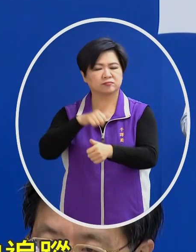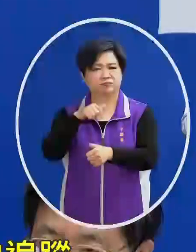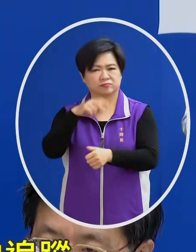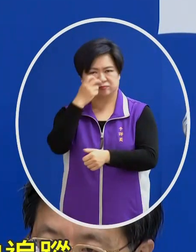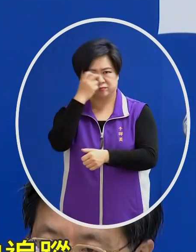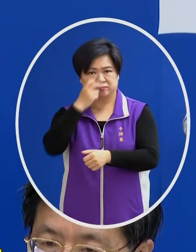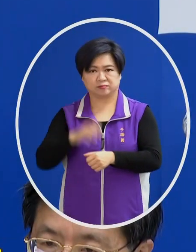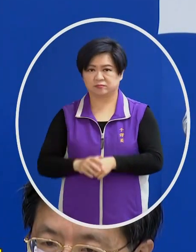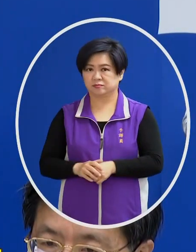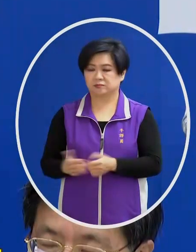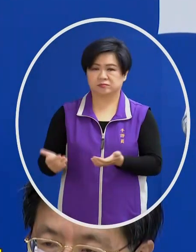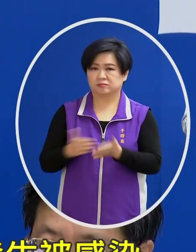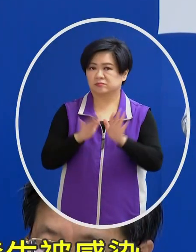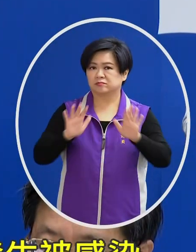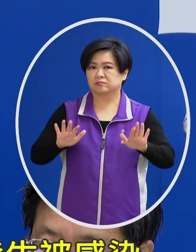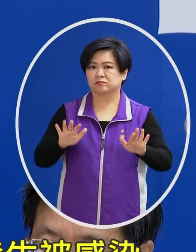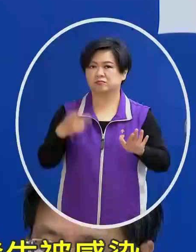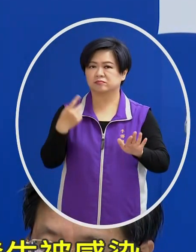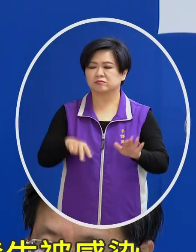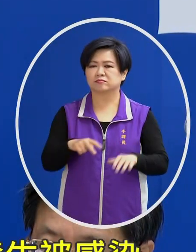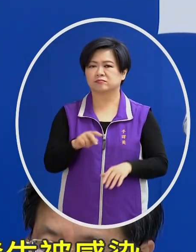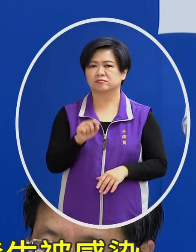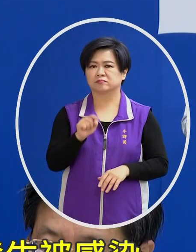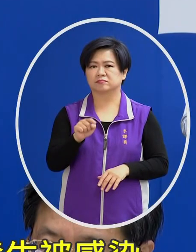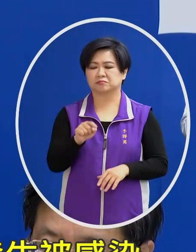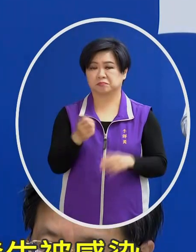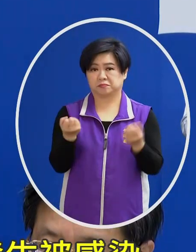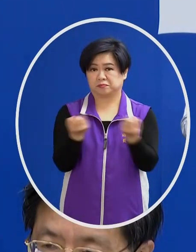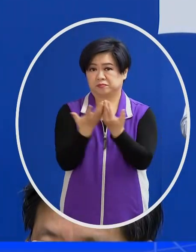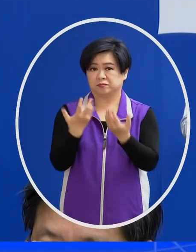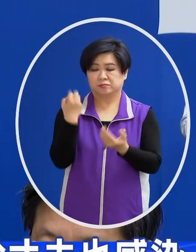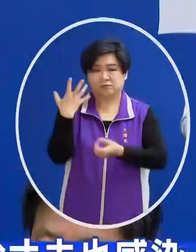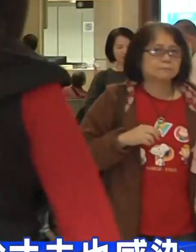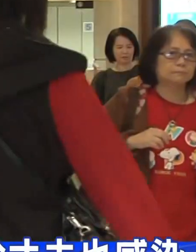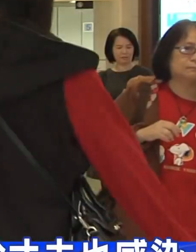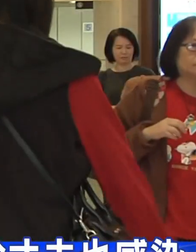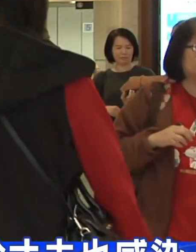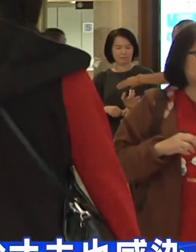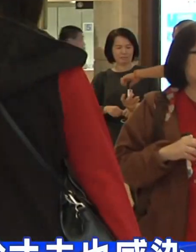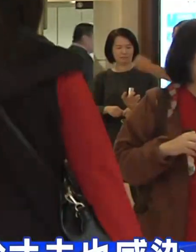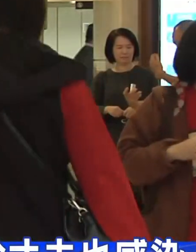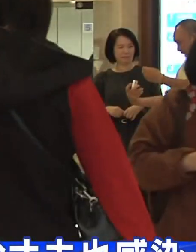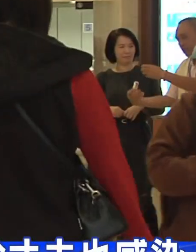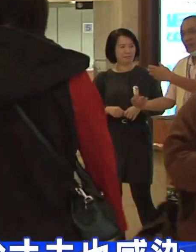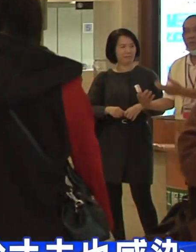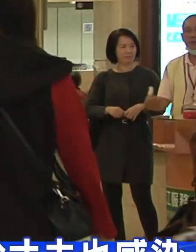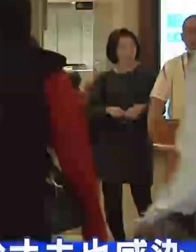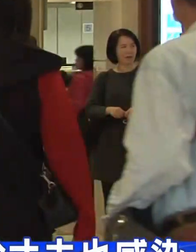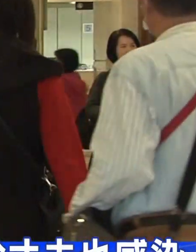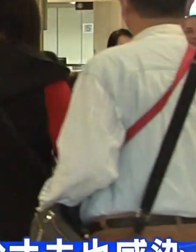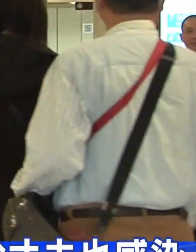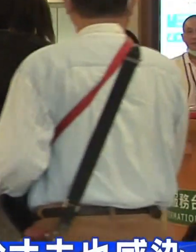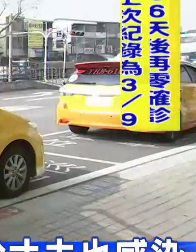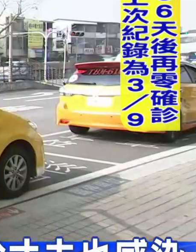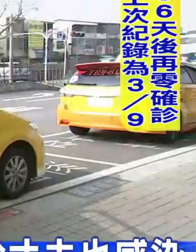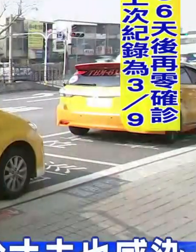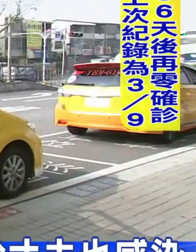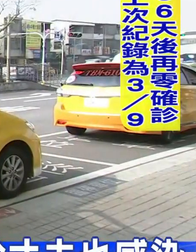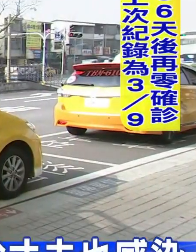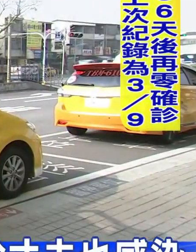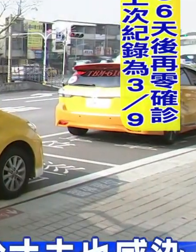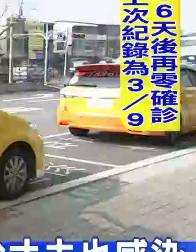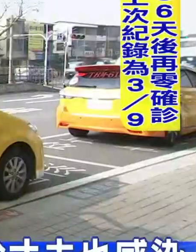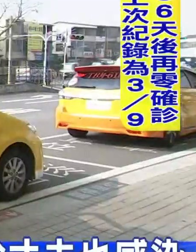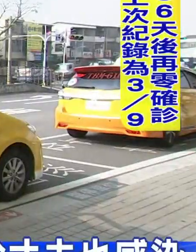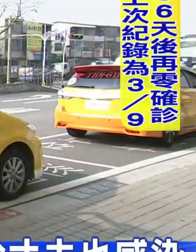踪，不到目前为止并没有后续的一个个案发生这个被感染。 虽然其他五人采检后呈现阴性反应，但